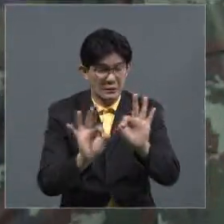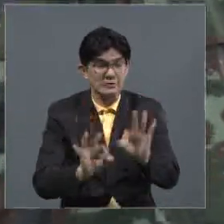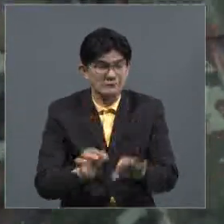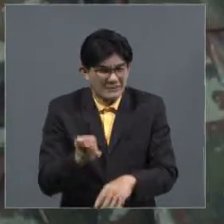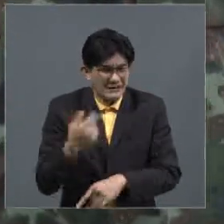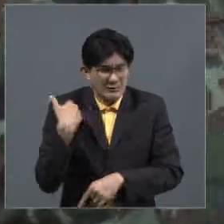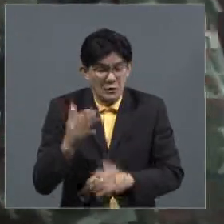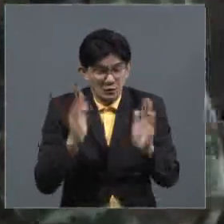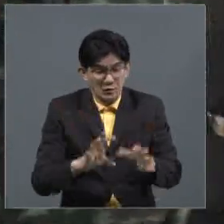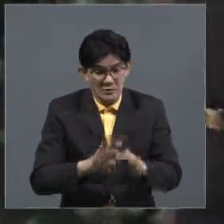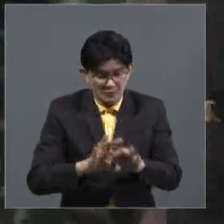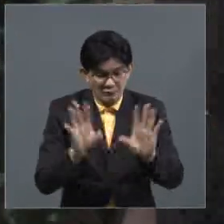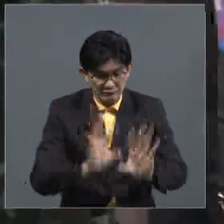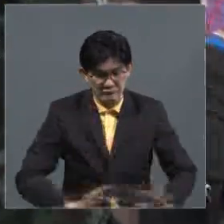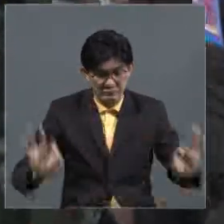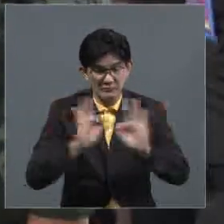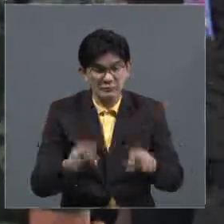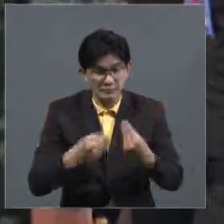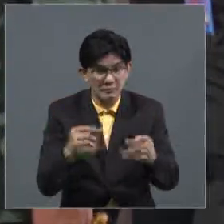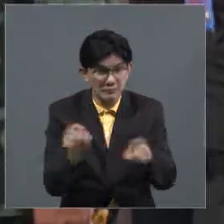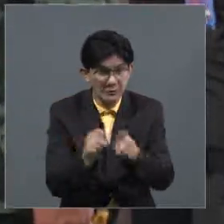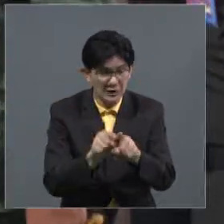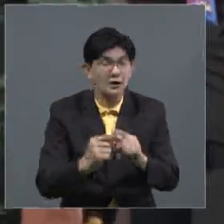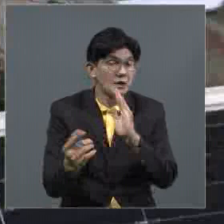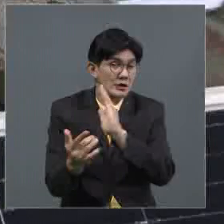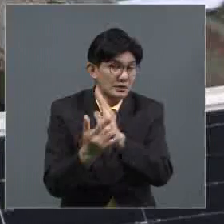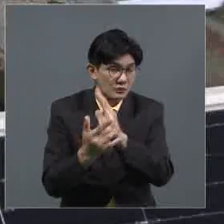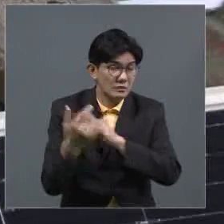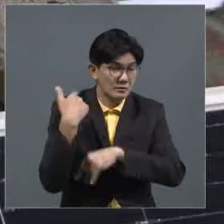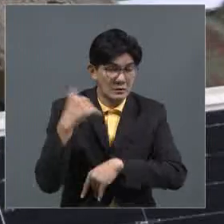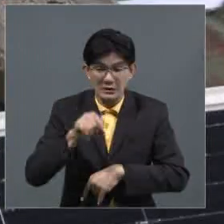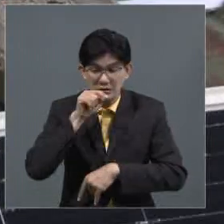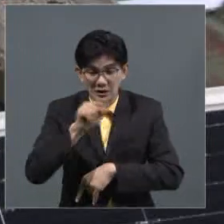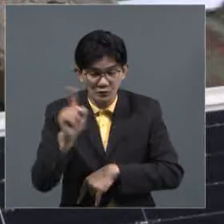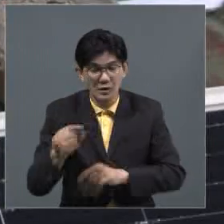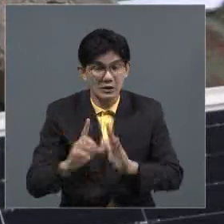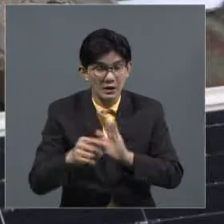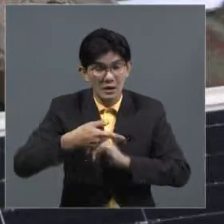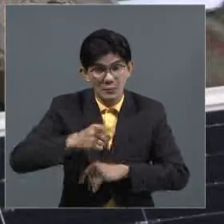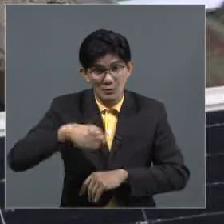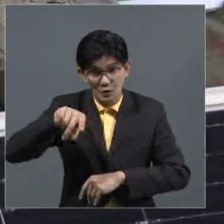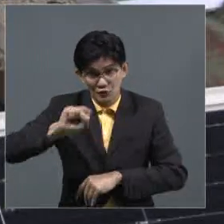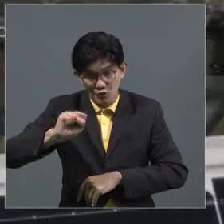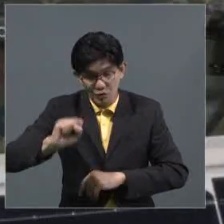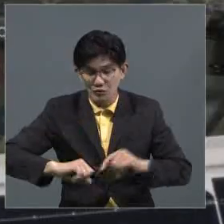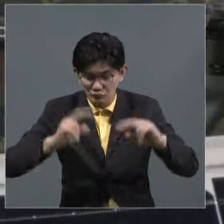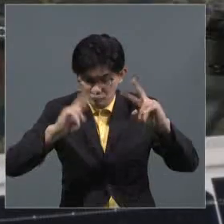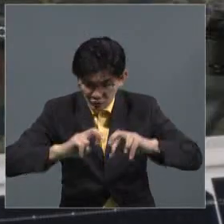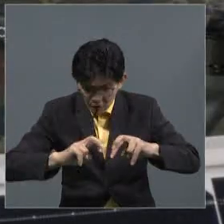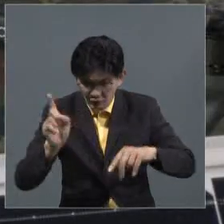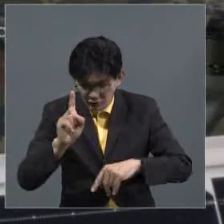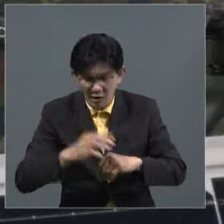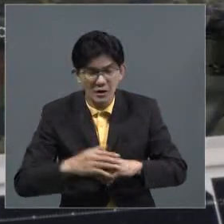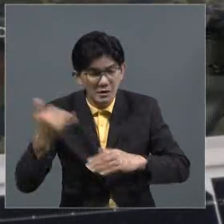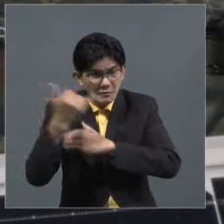น้นให้ผู้ที่เกี่ยวข้องให้ความสำคัญแล้วก็ดูเรื่องเทคโนโลยีพร้อมกับได้สั่งการให้เลขาปปส.ไปศึกษาประเทศที่มีการ